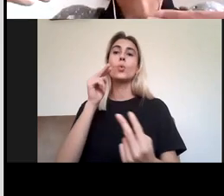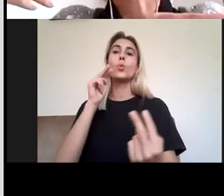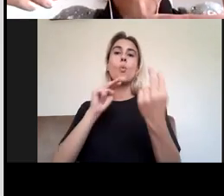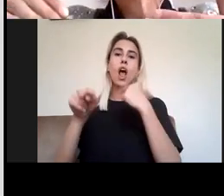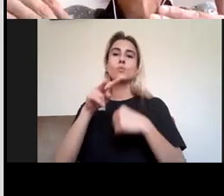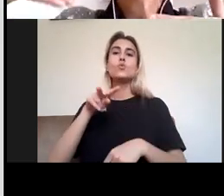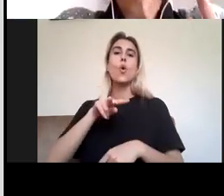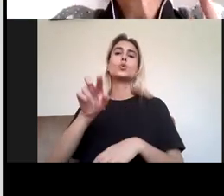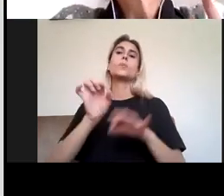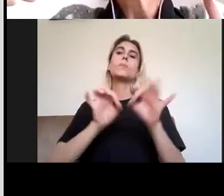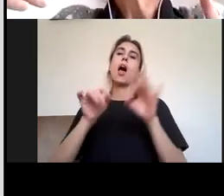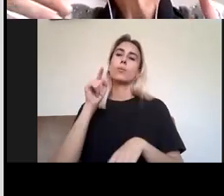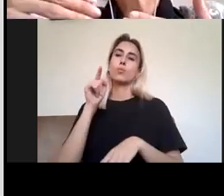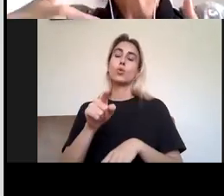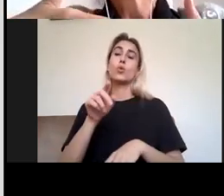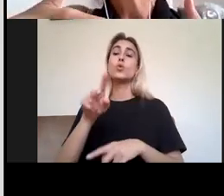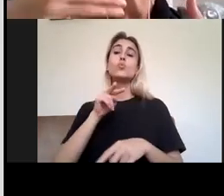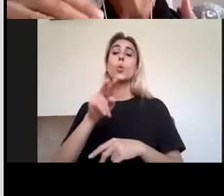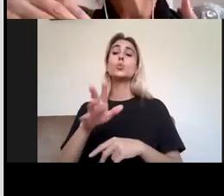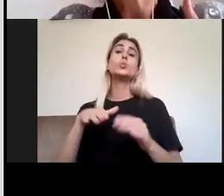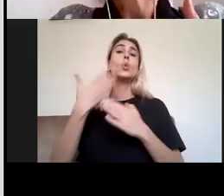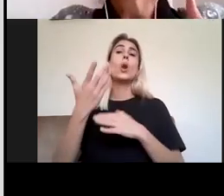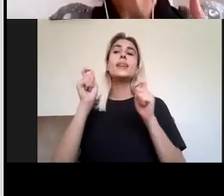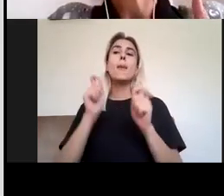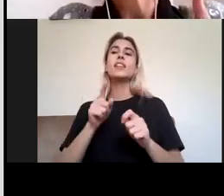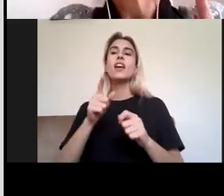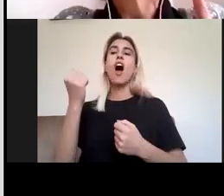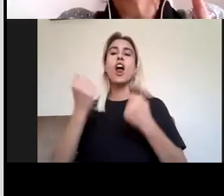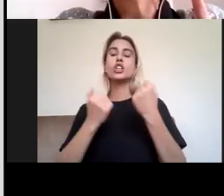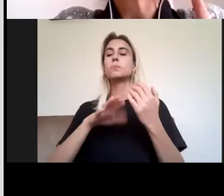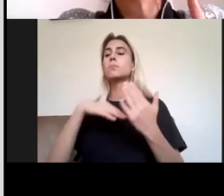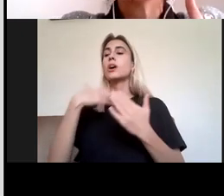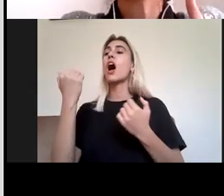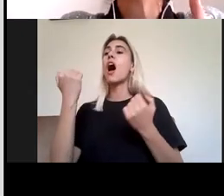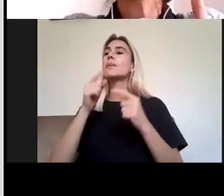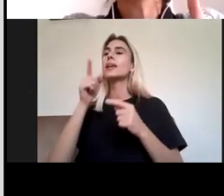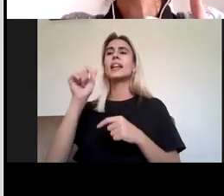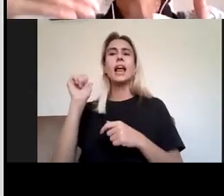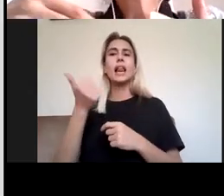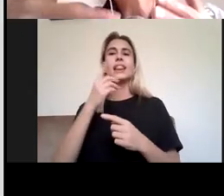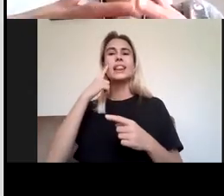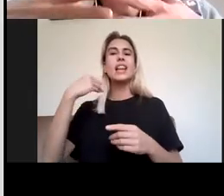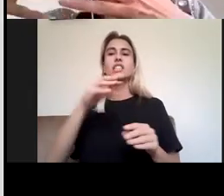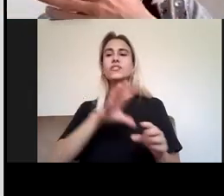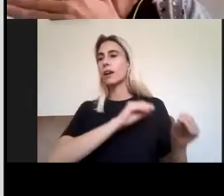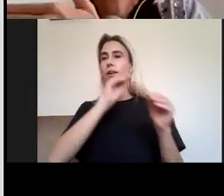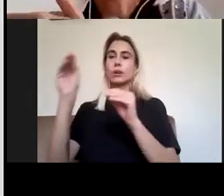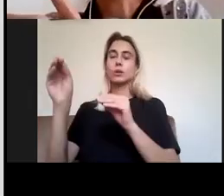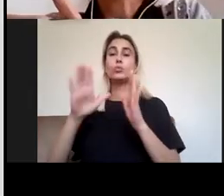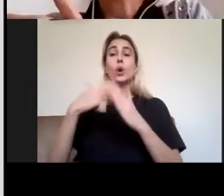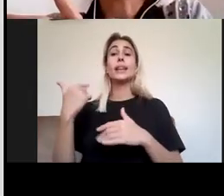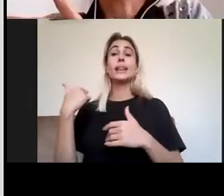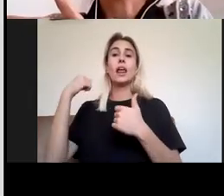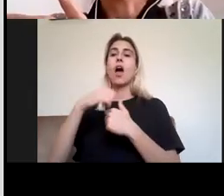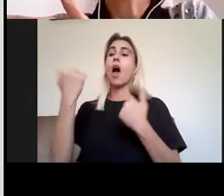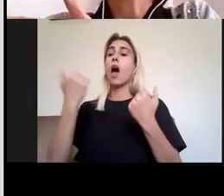yolculuk planı bu. Yolculuktan sonra yapmış olduğunuz araçtan başka bir aracı olan gerekiyorsa transferiniz, sonrasında yeniden bir